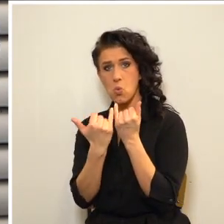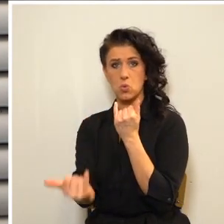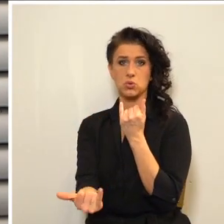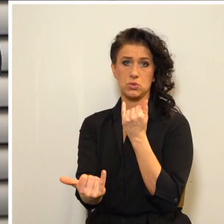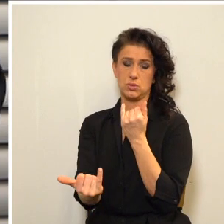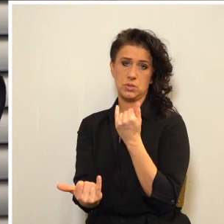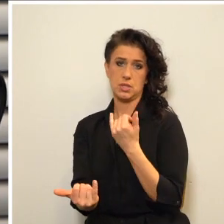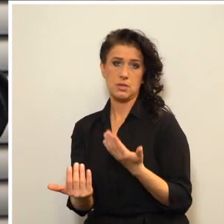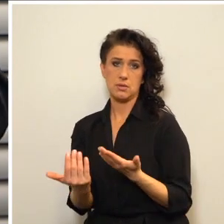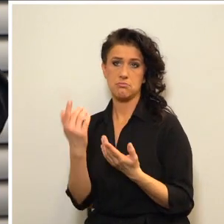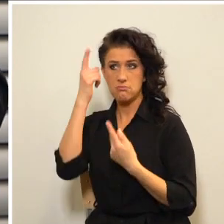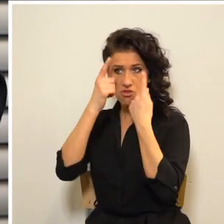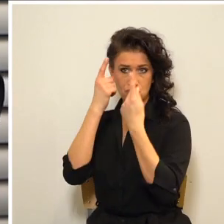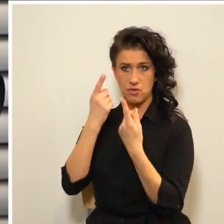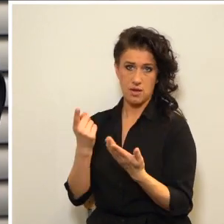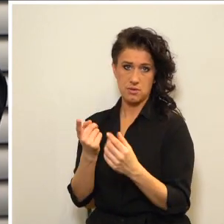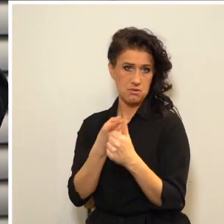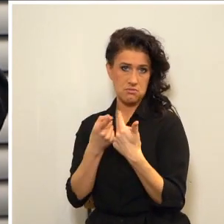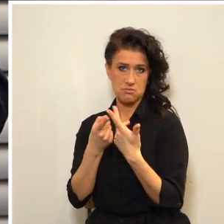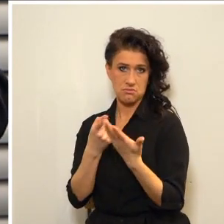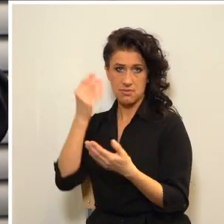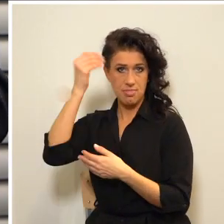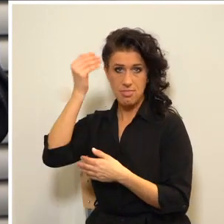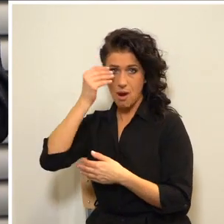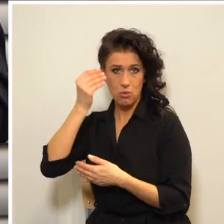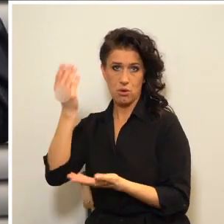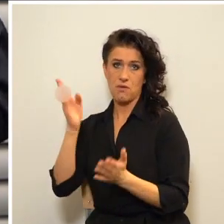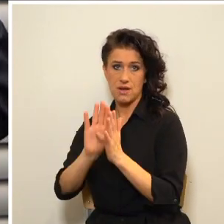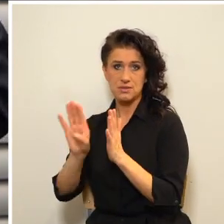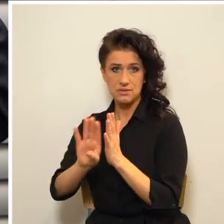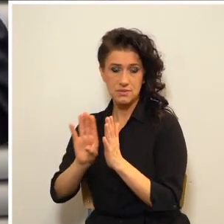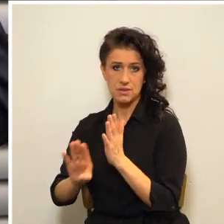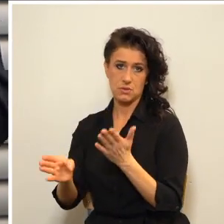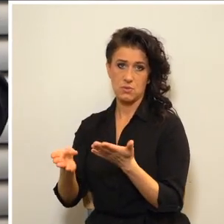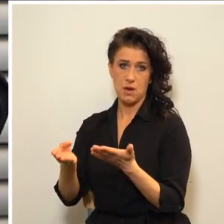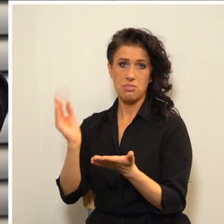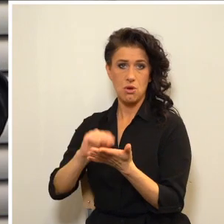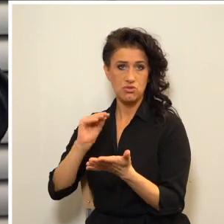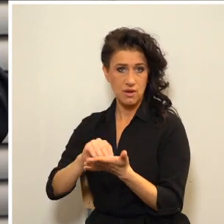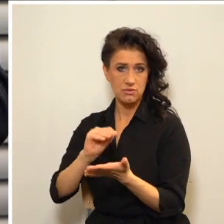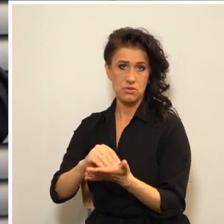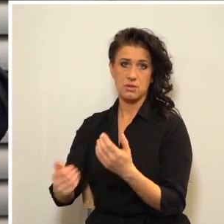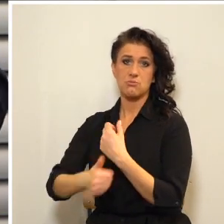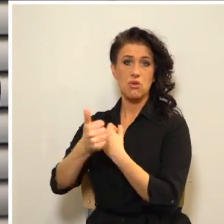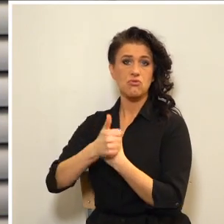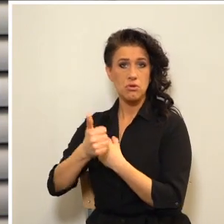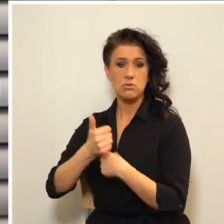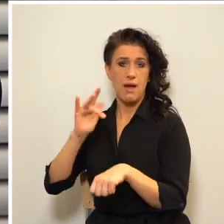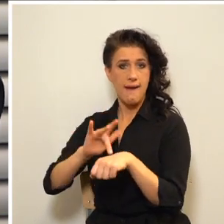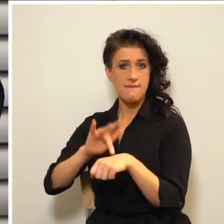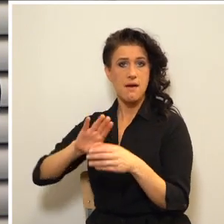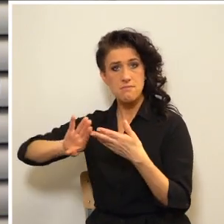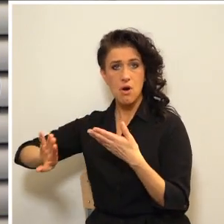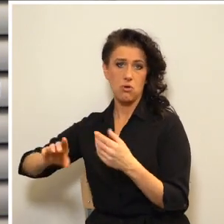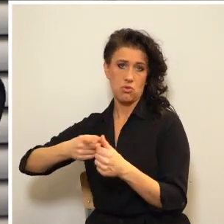w cudzysłowie racjonalności prawna racjonalność Naukowa empiryczna zdjęć pyszna przyczynowo-skutkowe i tak dalej